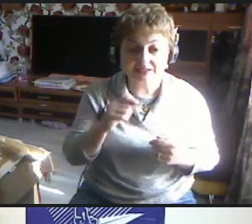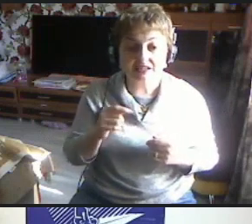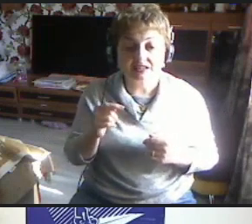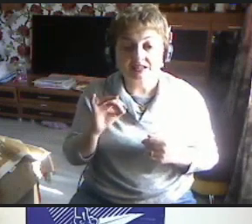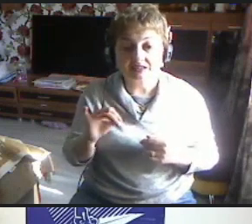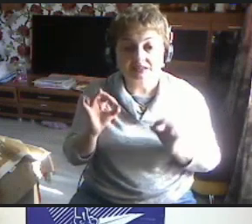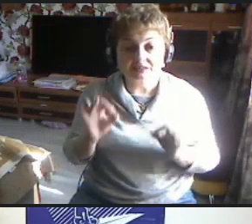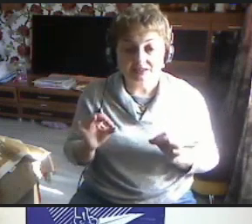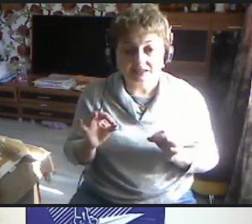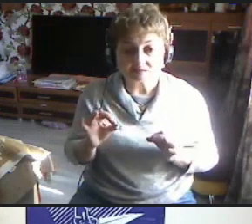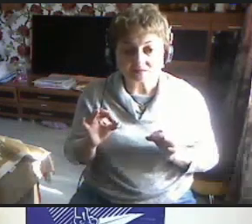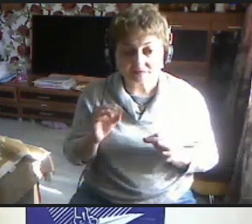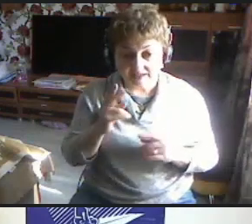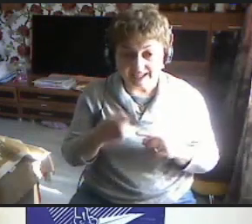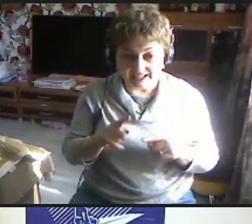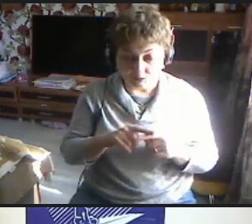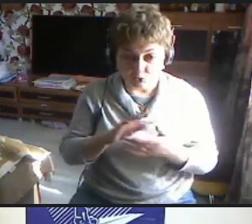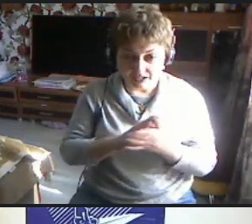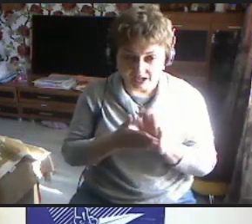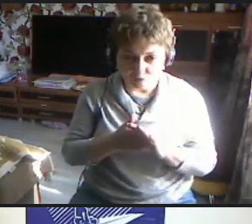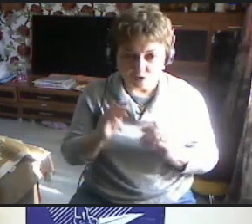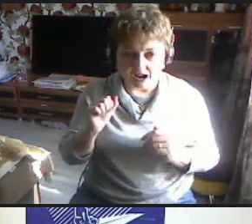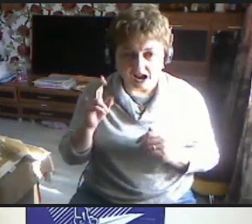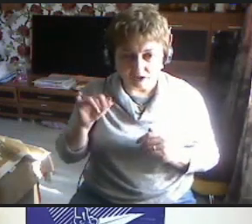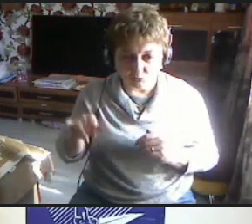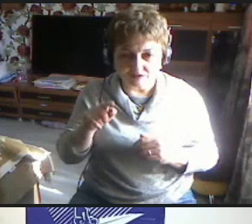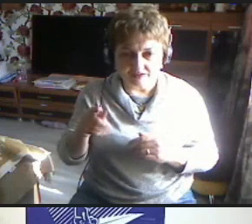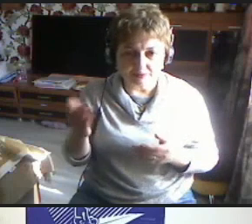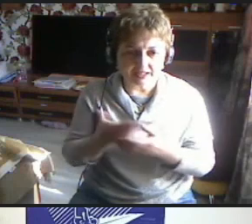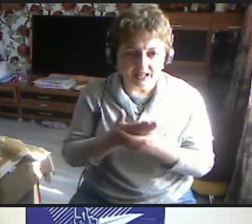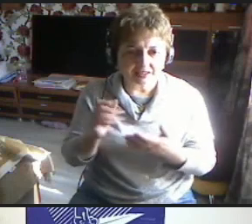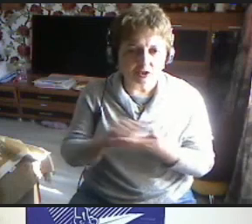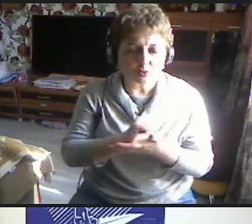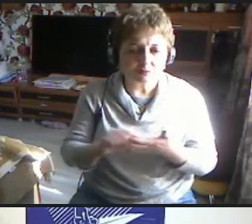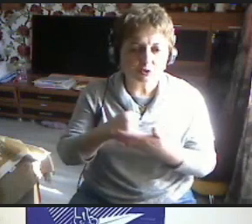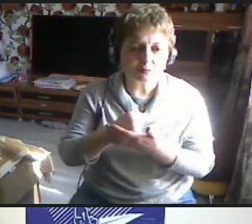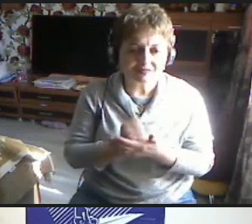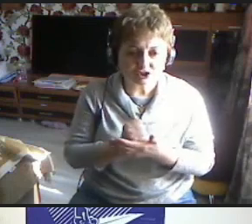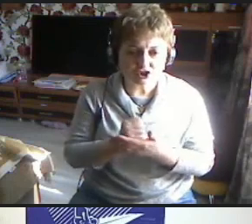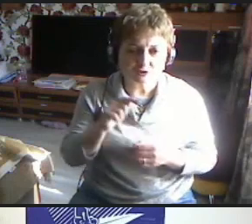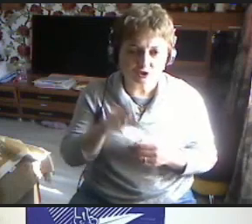к этому договору и к акту вы прикладываете документы, подтверждающие то, что